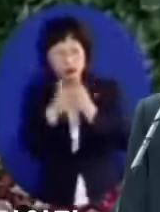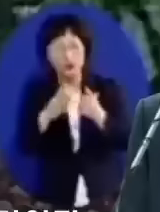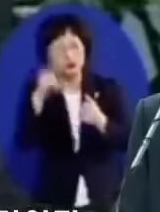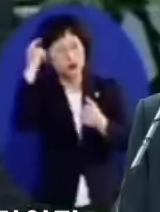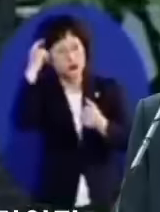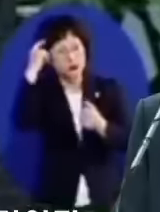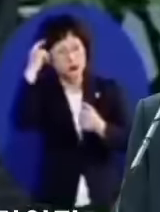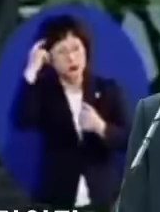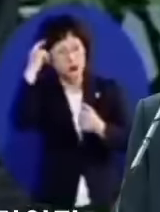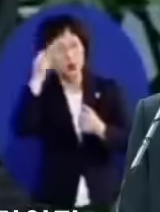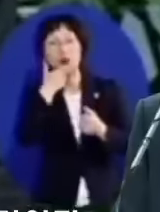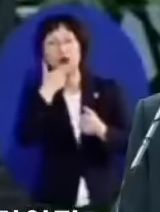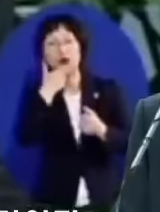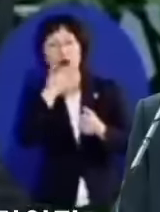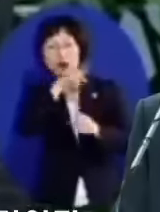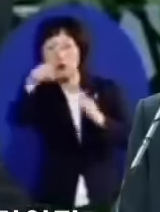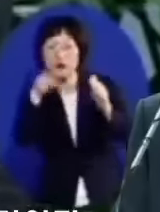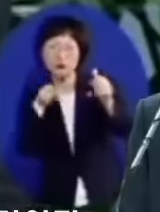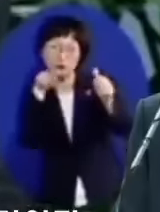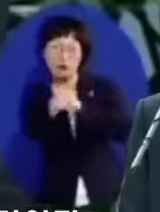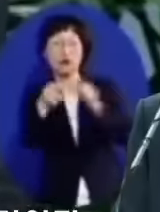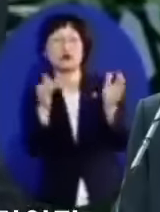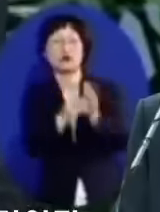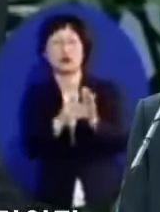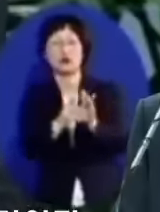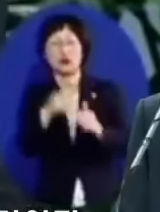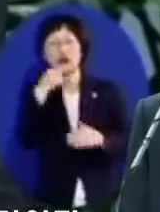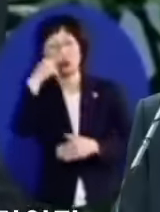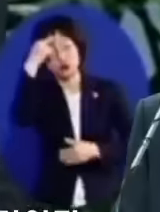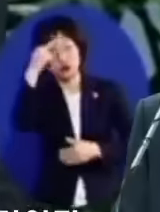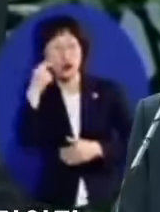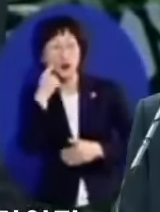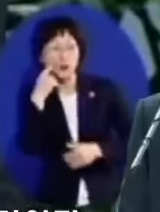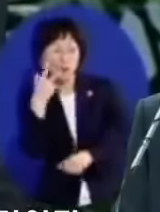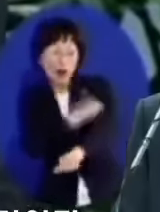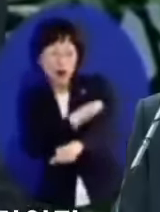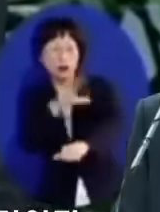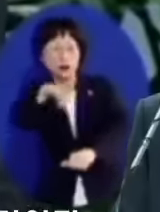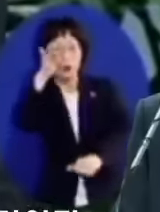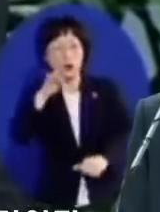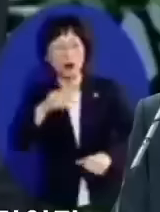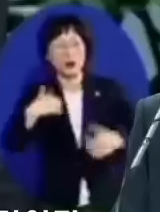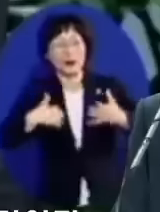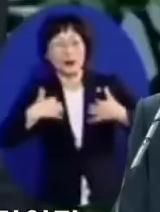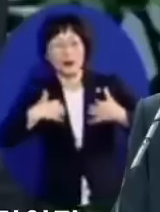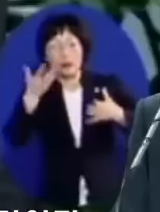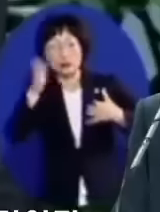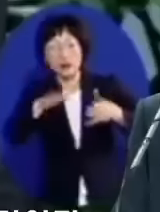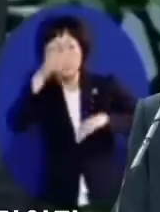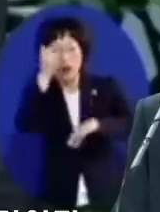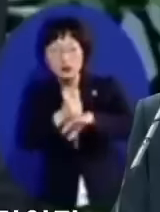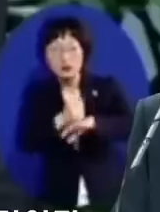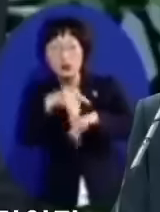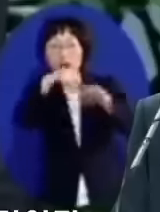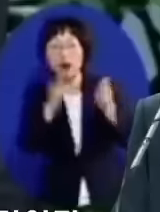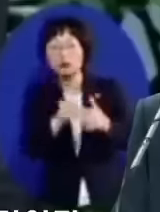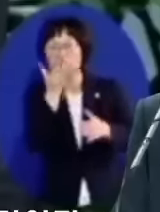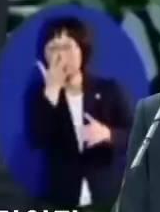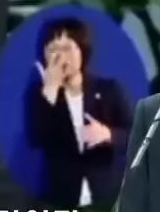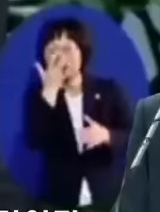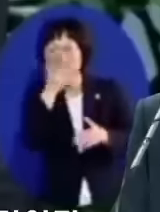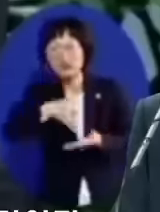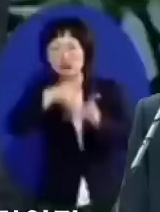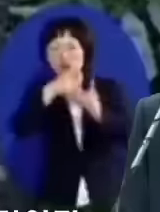가운데 사람을 죽였어요. 술과 마약은 처음엔 쾌감을 주나 그 후에는 양심을 마비시키고 인격을